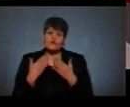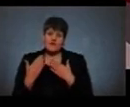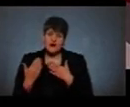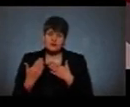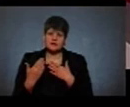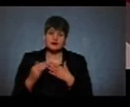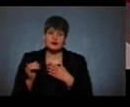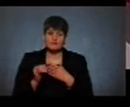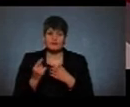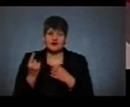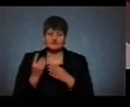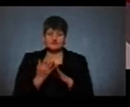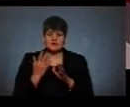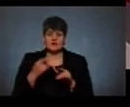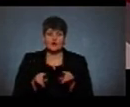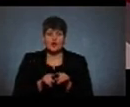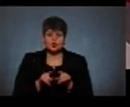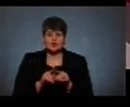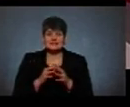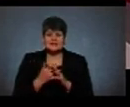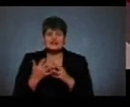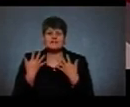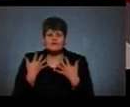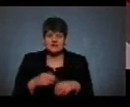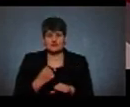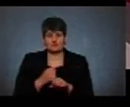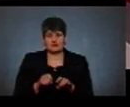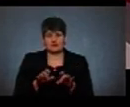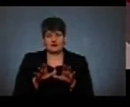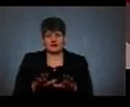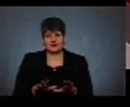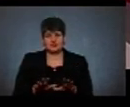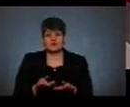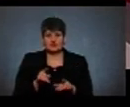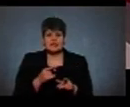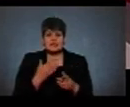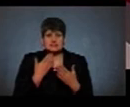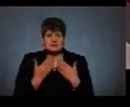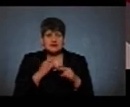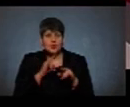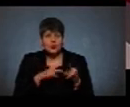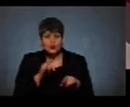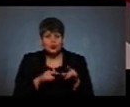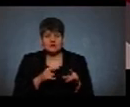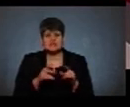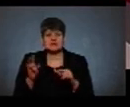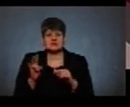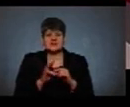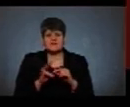в першу чергу, їхні ж односельчани, які вже зробили такі рішення, з ними спілкуються також, і, звичайно, і священники.